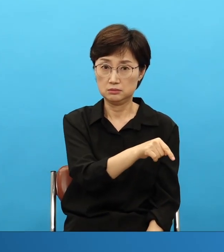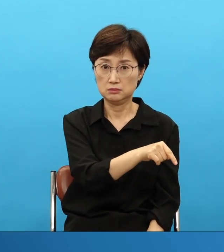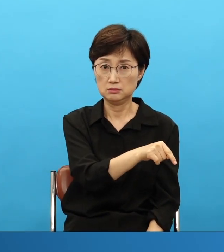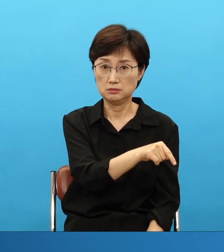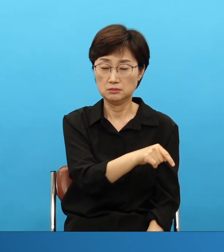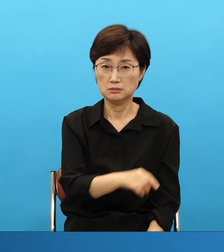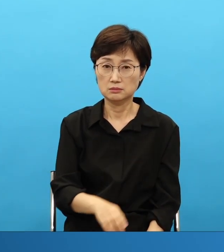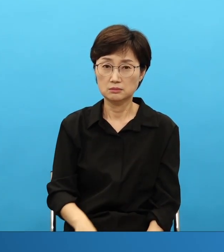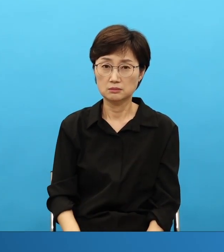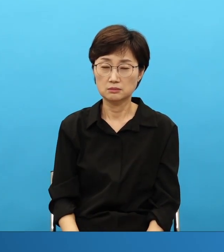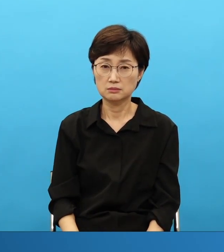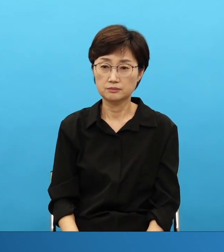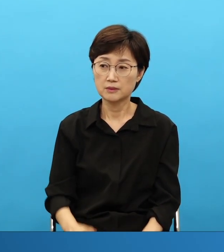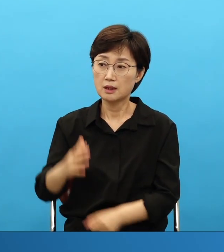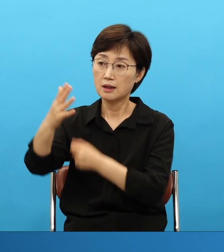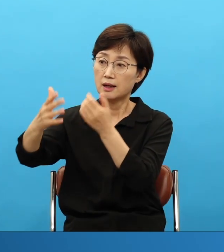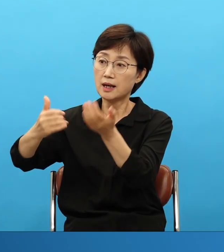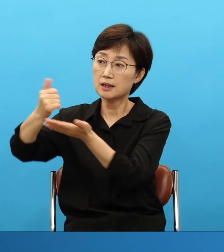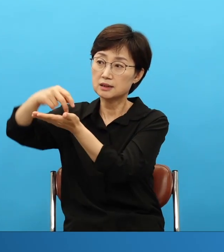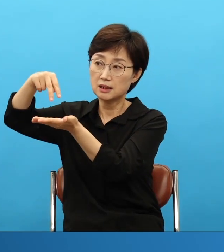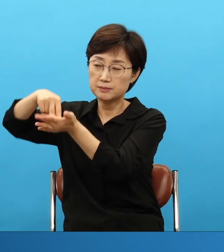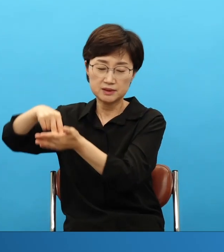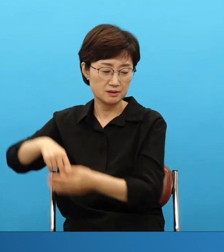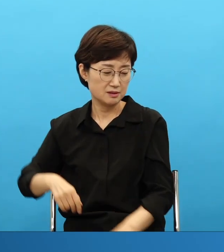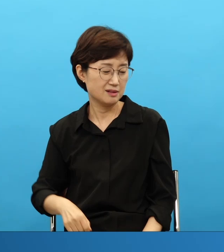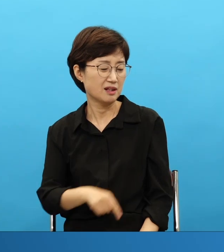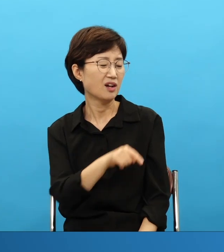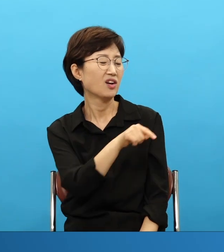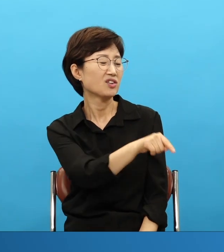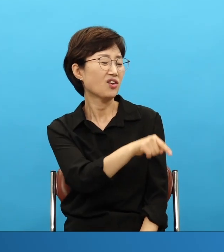거야 하나님께서는 네가